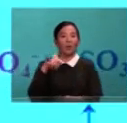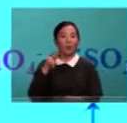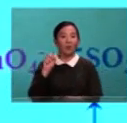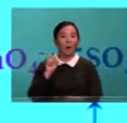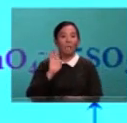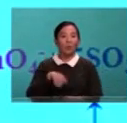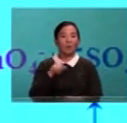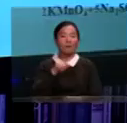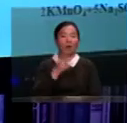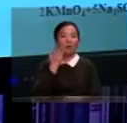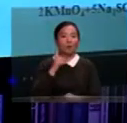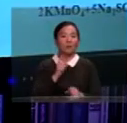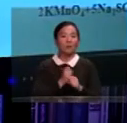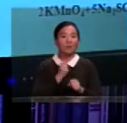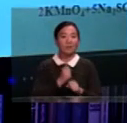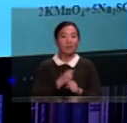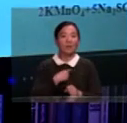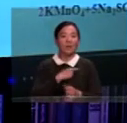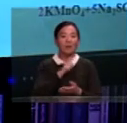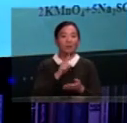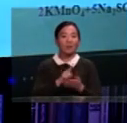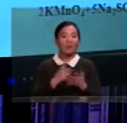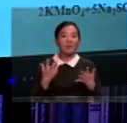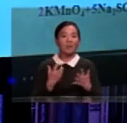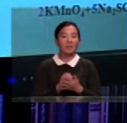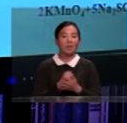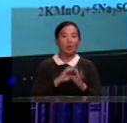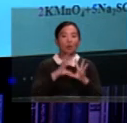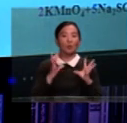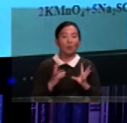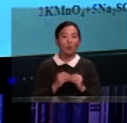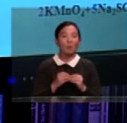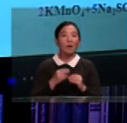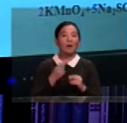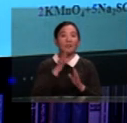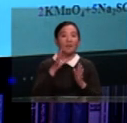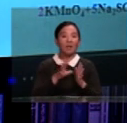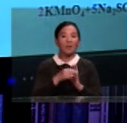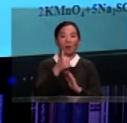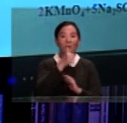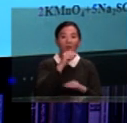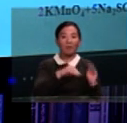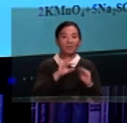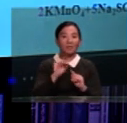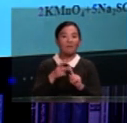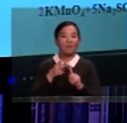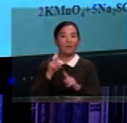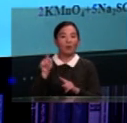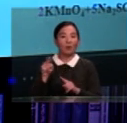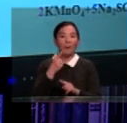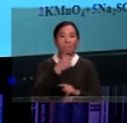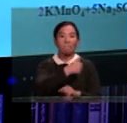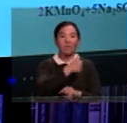того, как мы это сделали, мы должны с вами определить сумму зарядов в первой реакции и во второй. В